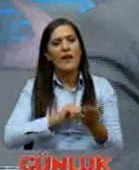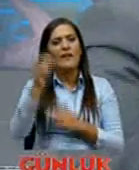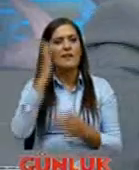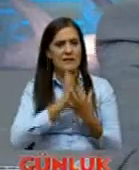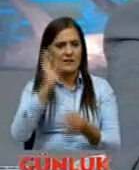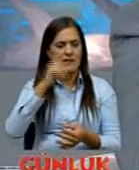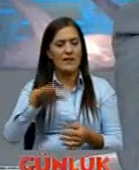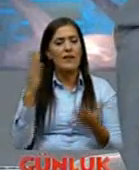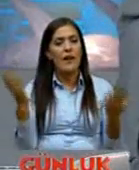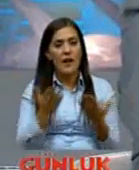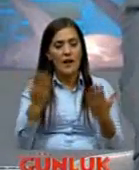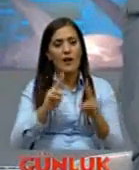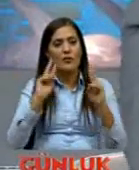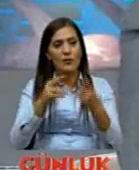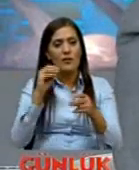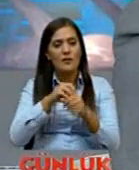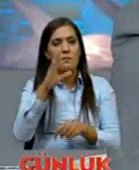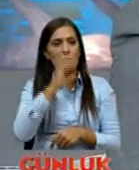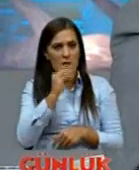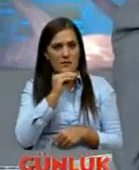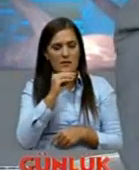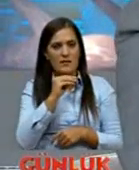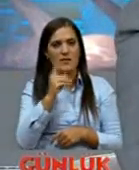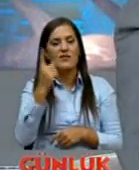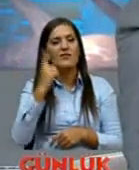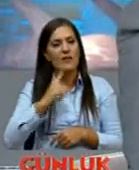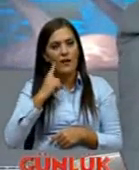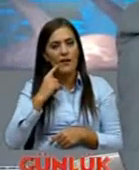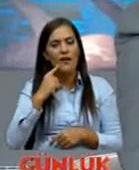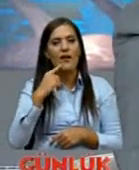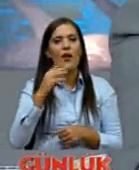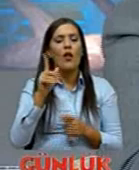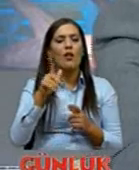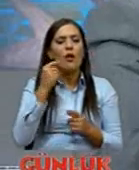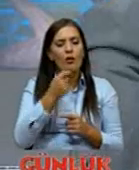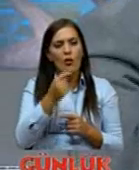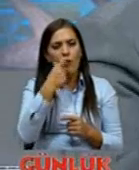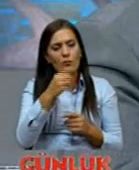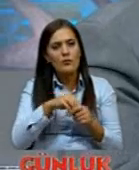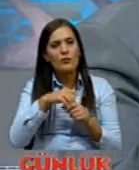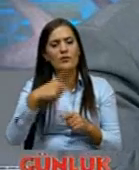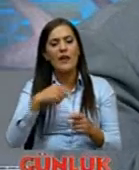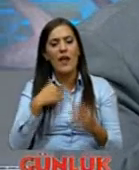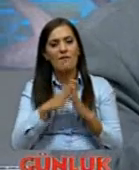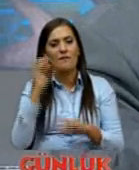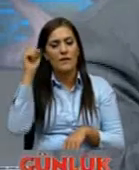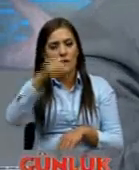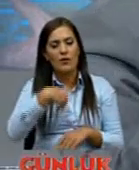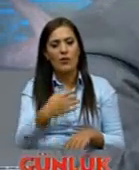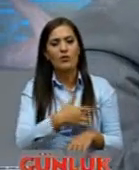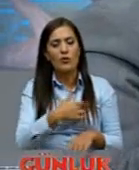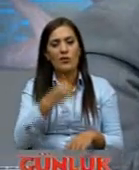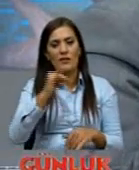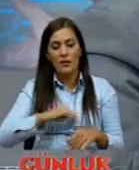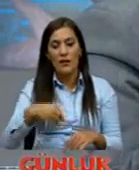insan eğer dükkanındaki pastasını, şekerini, lokumunu ben evime götürür, gönül rahatlığıyla